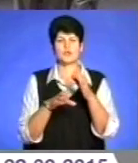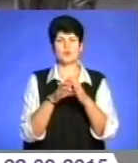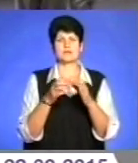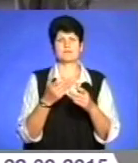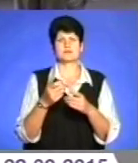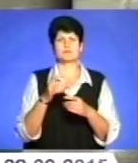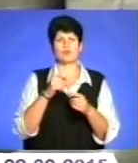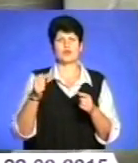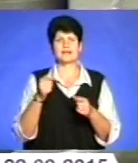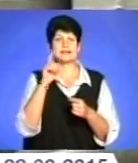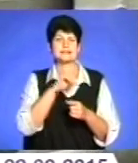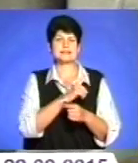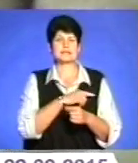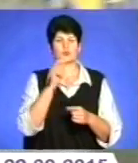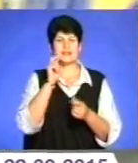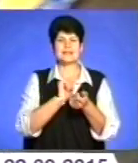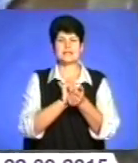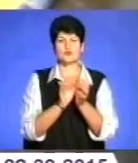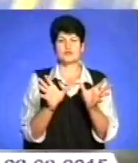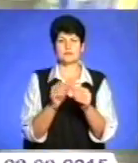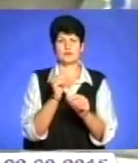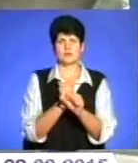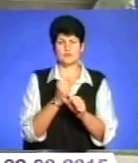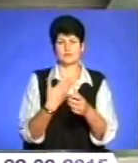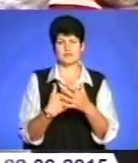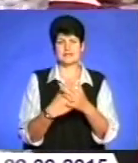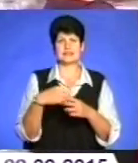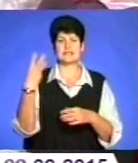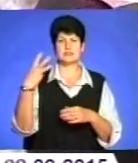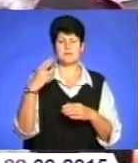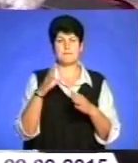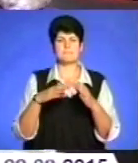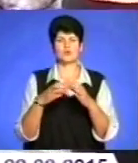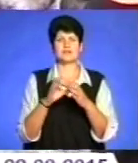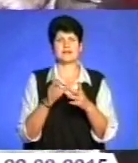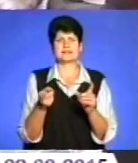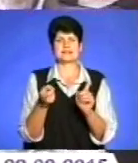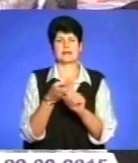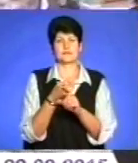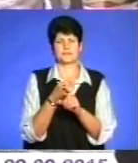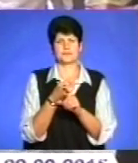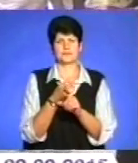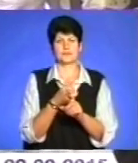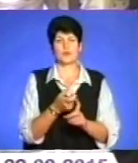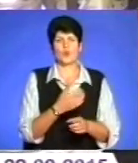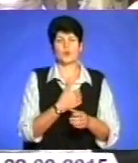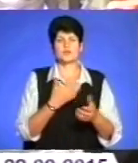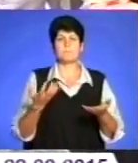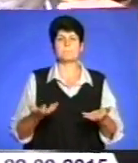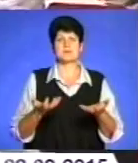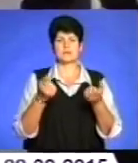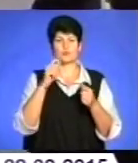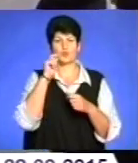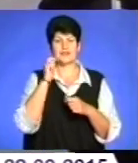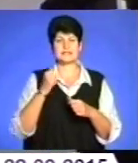сил України, тісно співпрацюючи із близько 30 підрозділами та з'єднаннями. Охочі підтримати українських